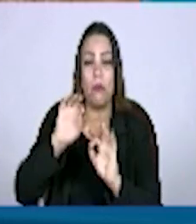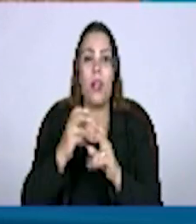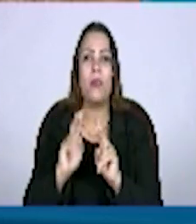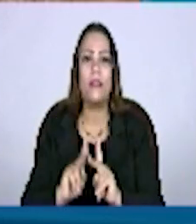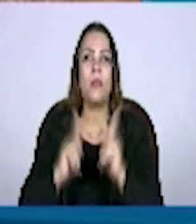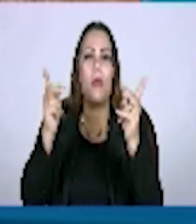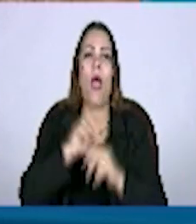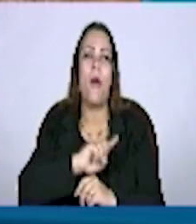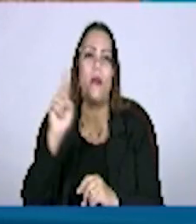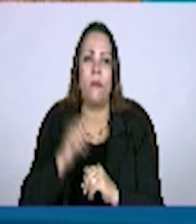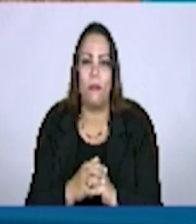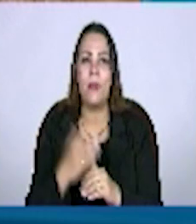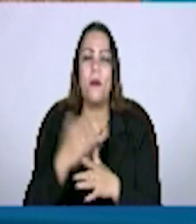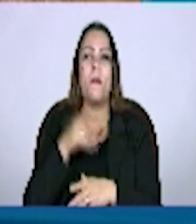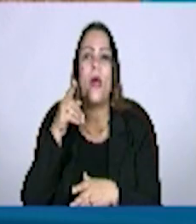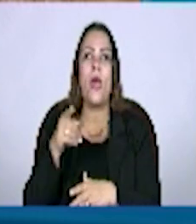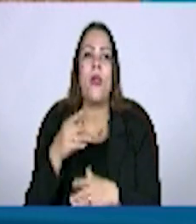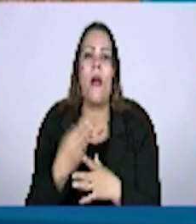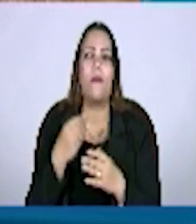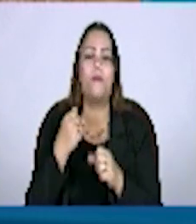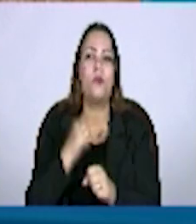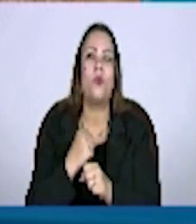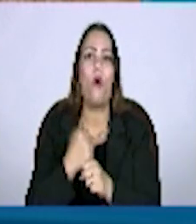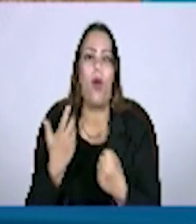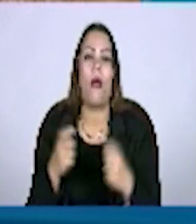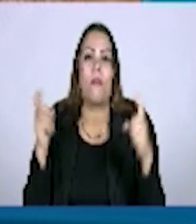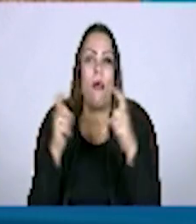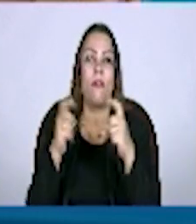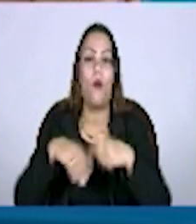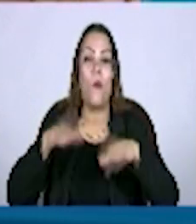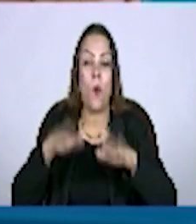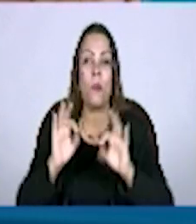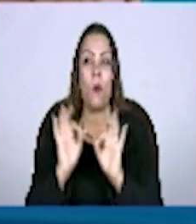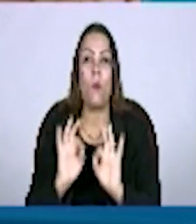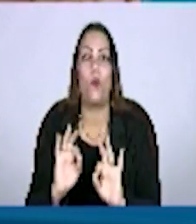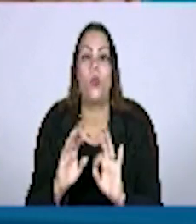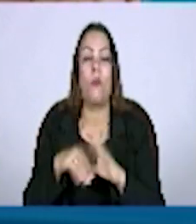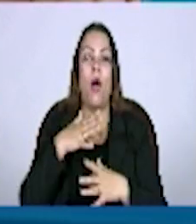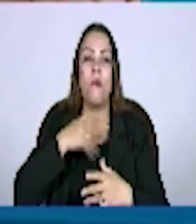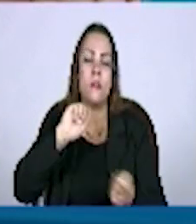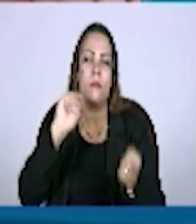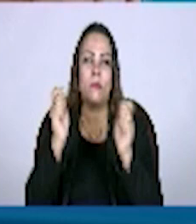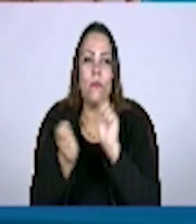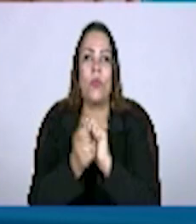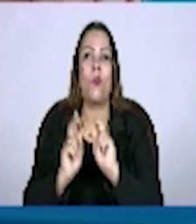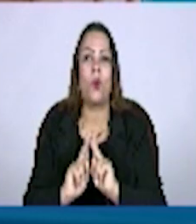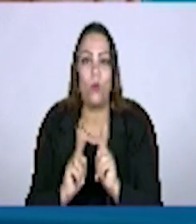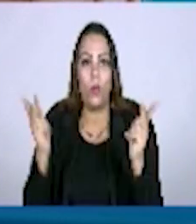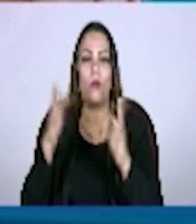التنميه لان التنميه هي رحله لتحدي الوضع القائم ومحاوله تغييره وتطويره